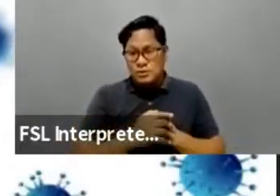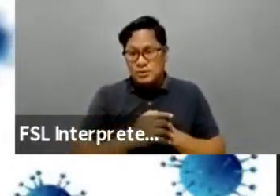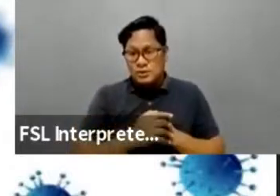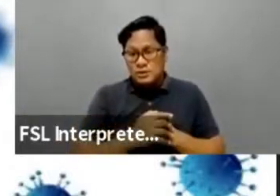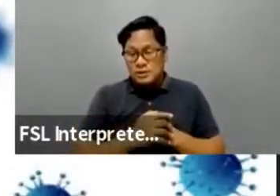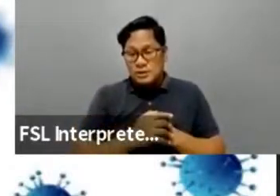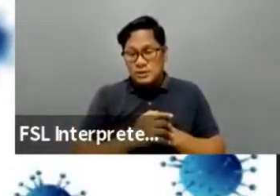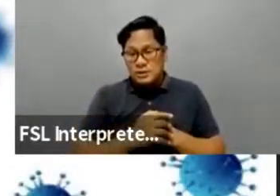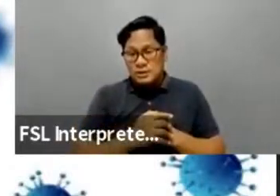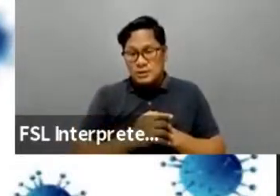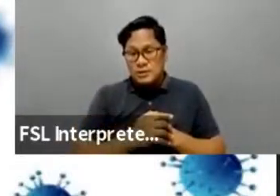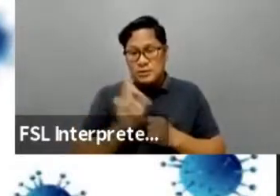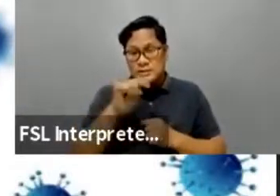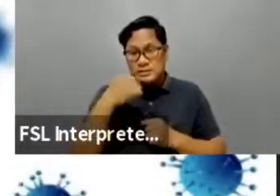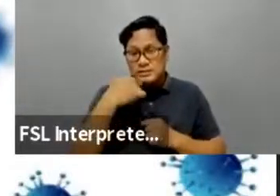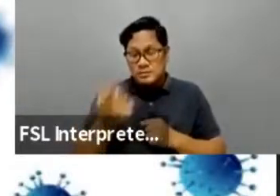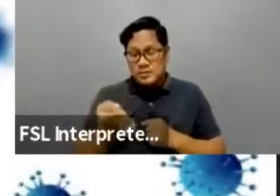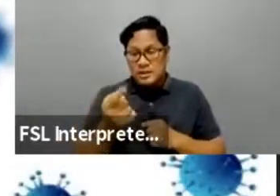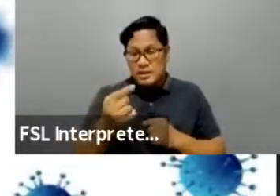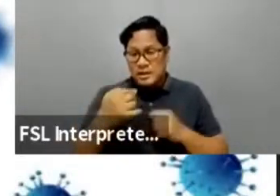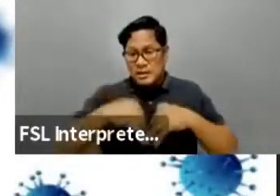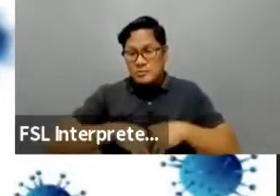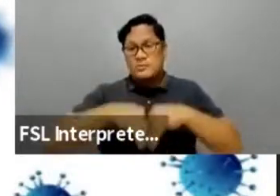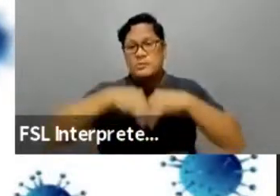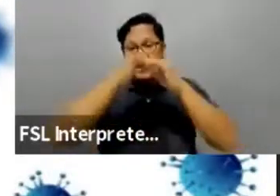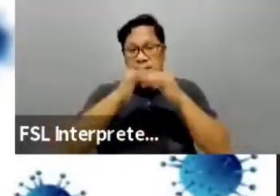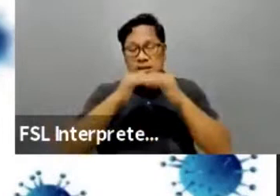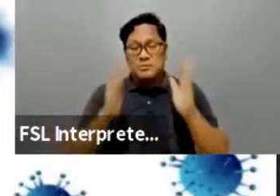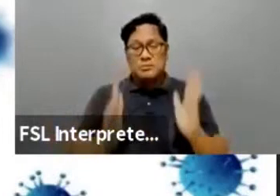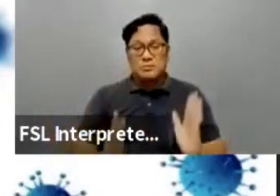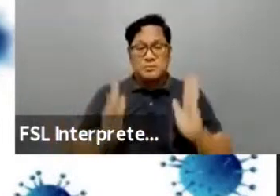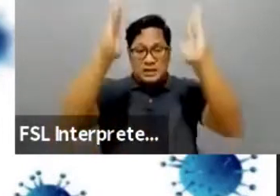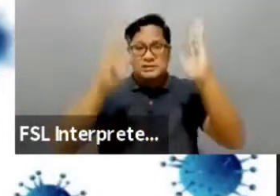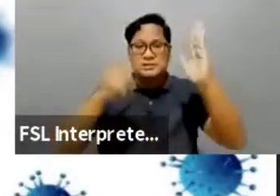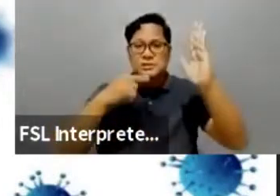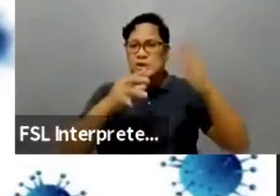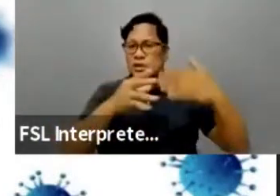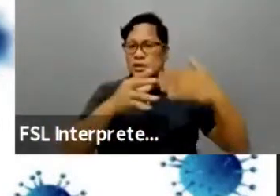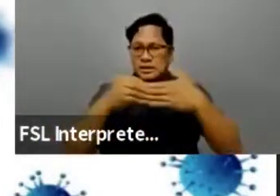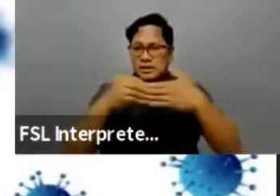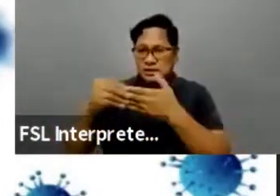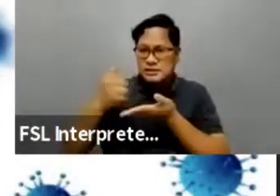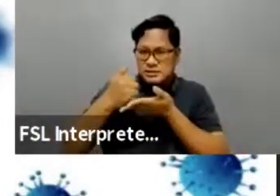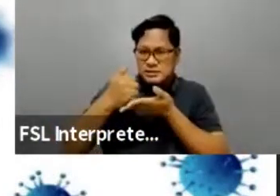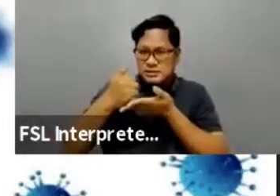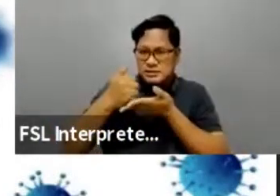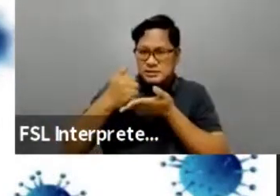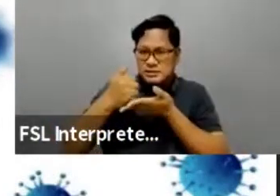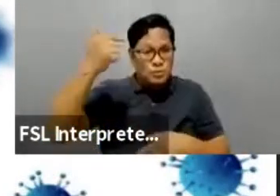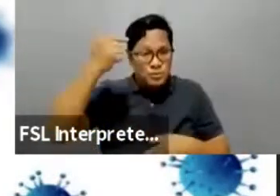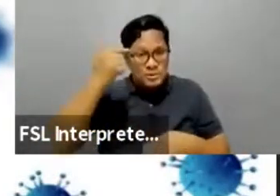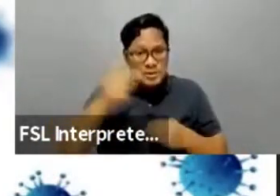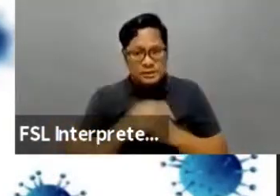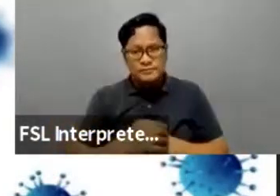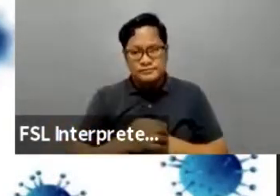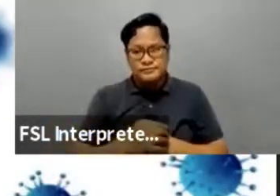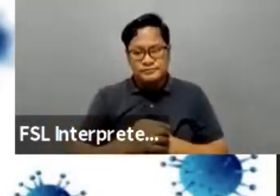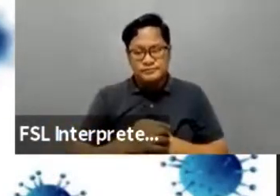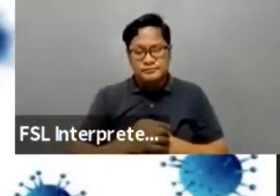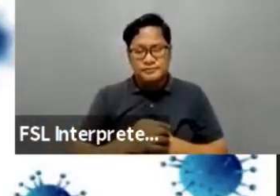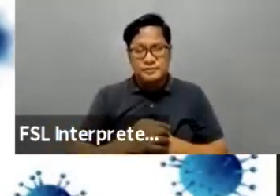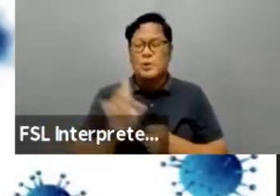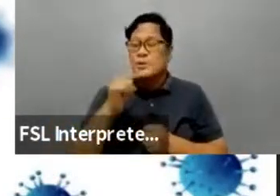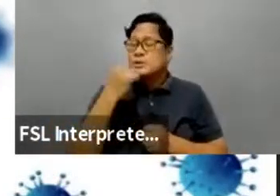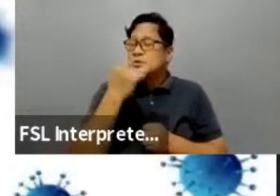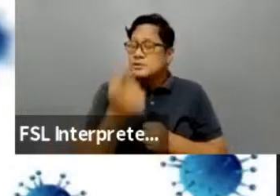dun sa sinasabi nilang building blocks ay ang leadership and governance. So masasabi natin na